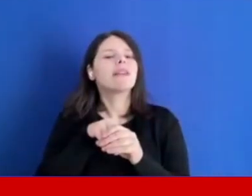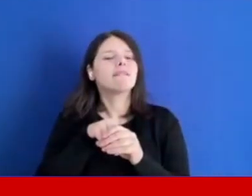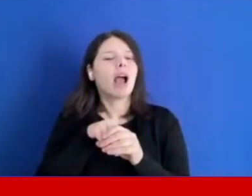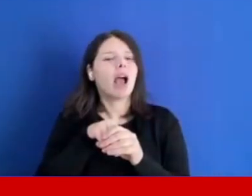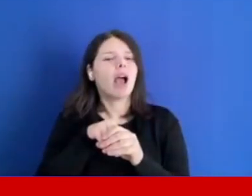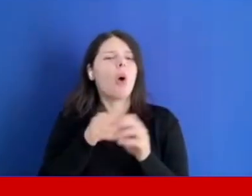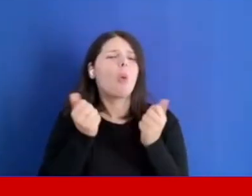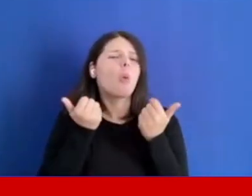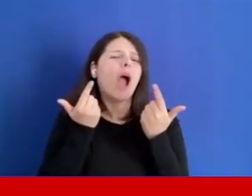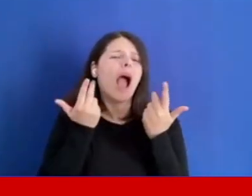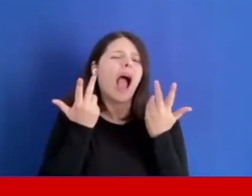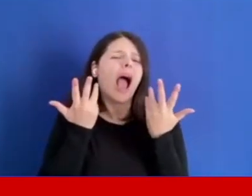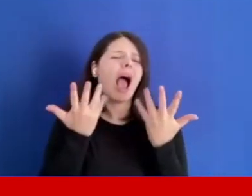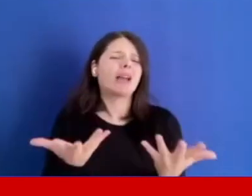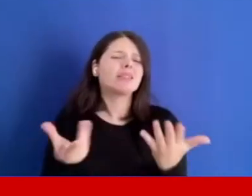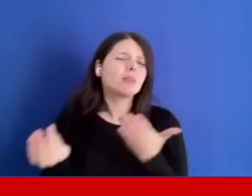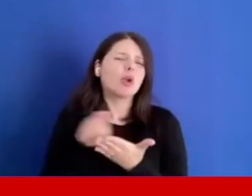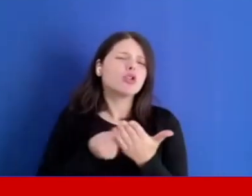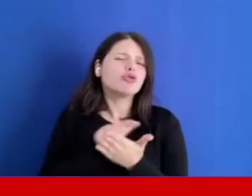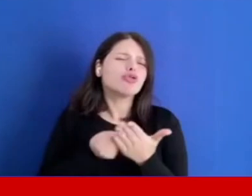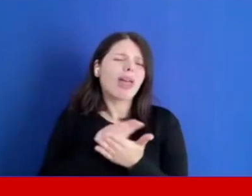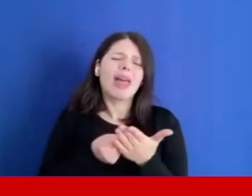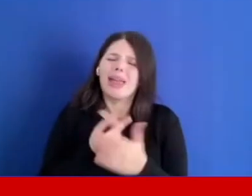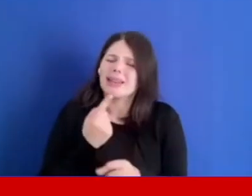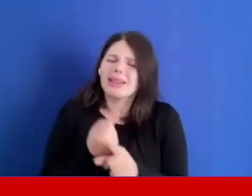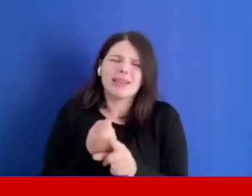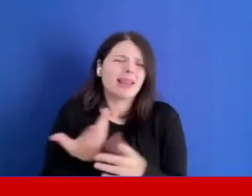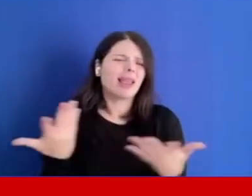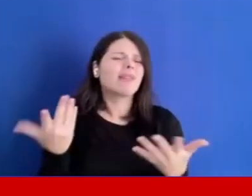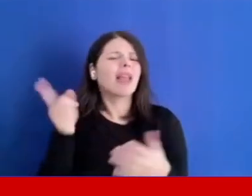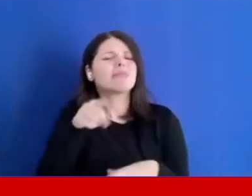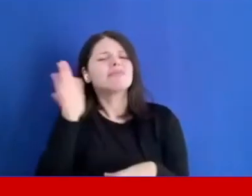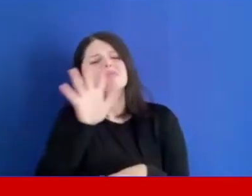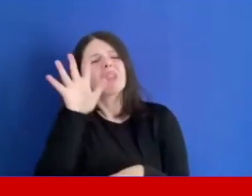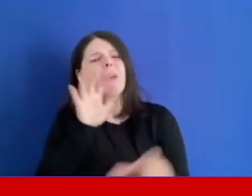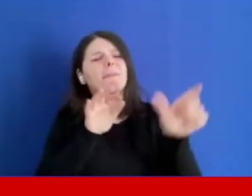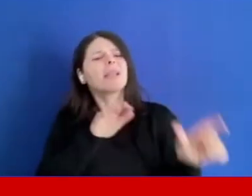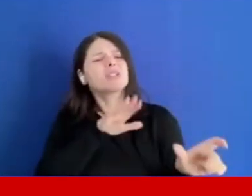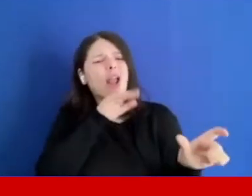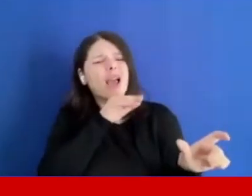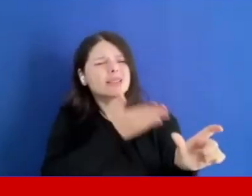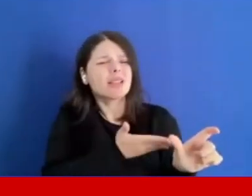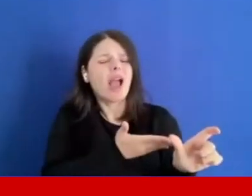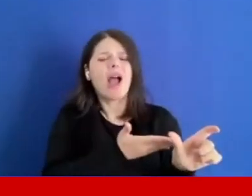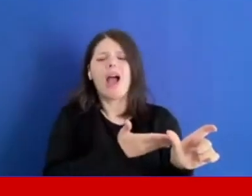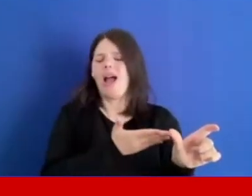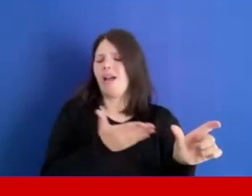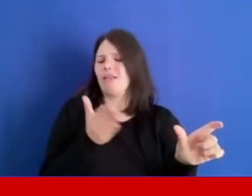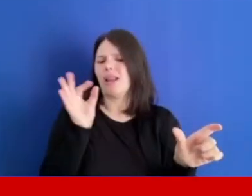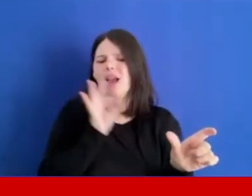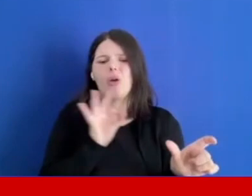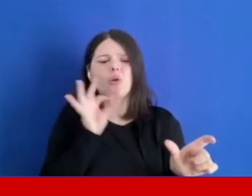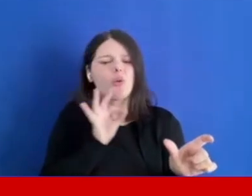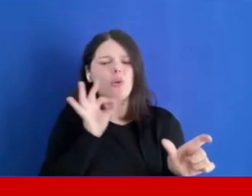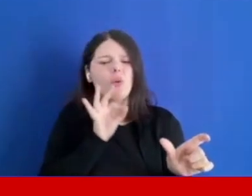quante cose bisogna progettare, anche solo per una persona anziana, oppure collegandomi al fatto anche